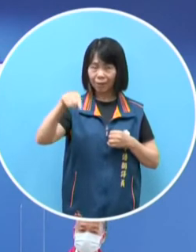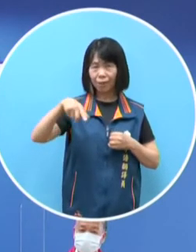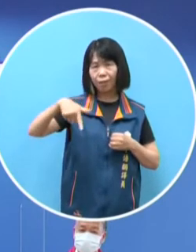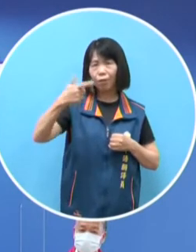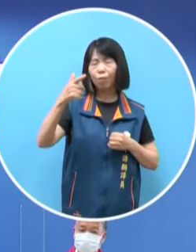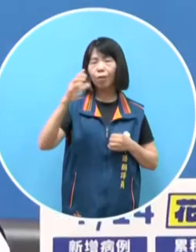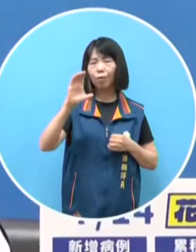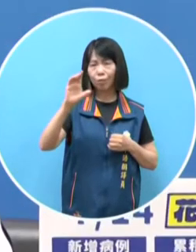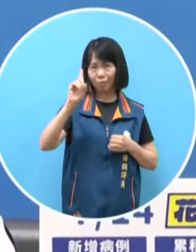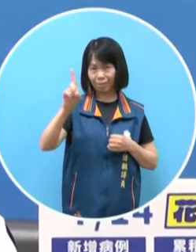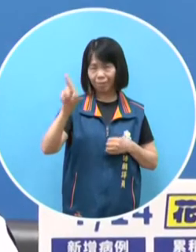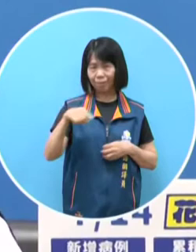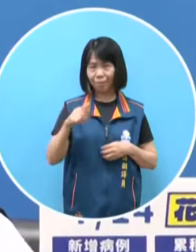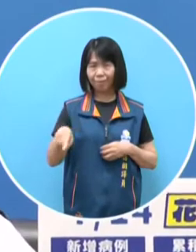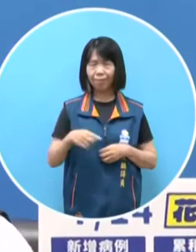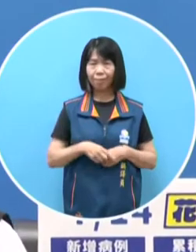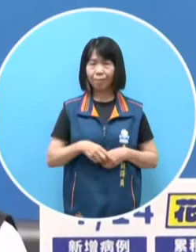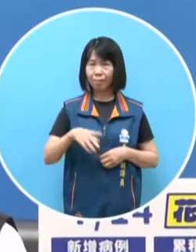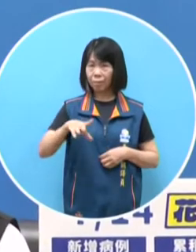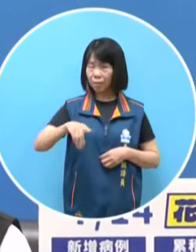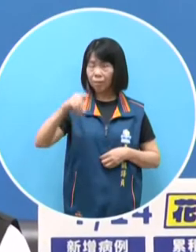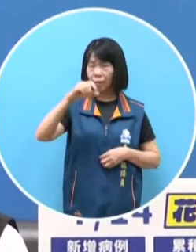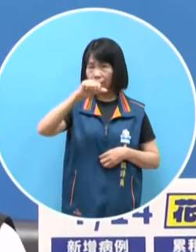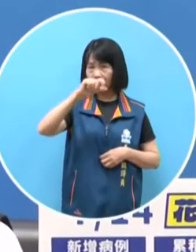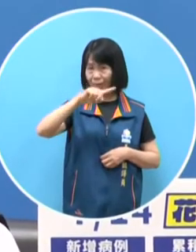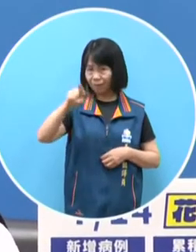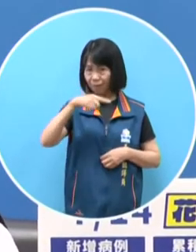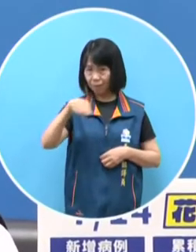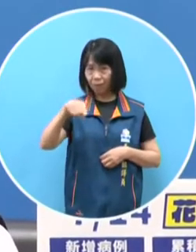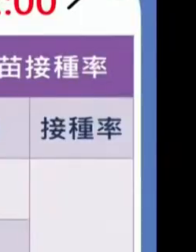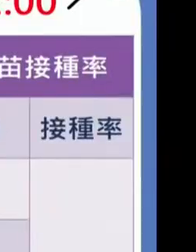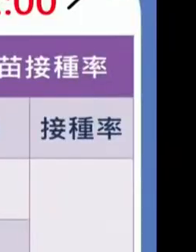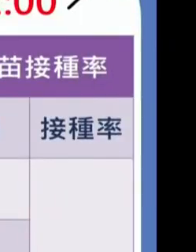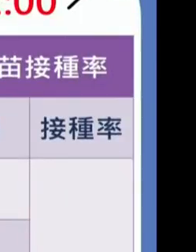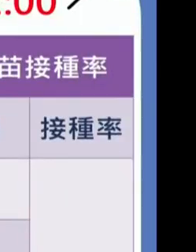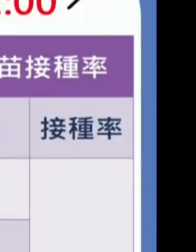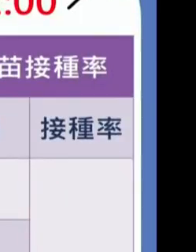71691位。那在第一次的 AZ 疫苗里面，